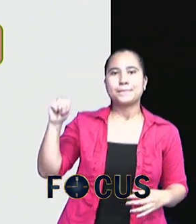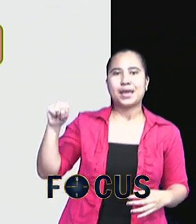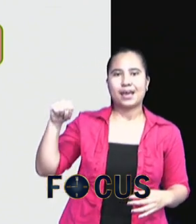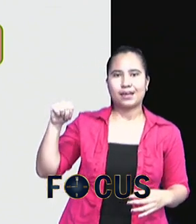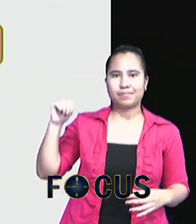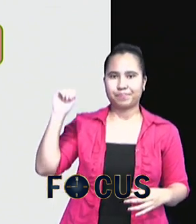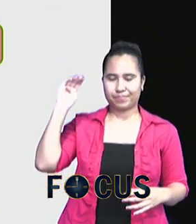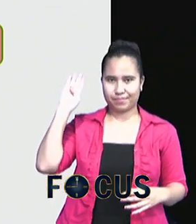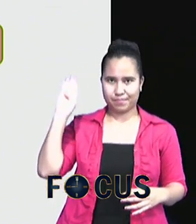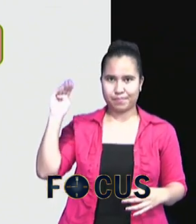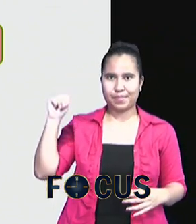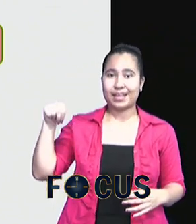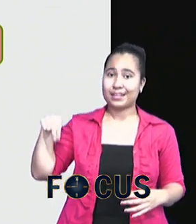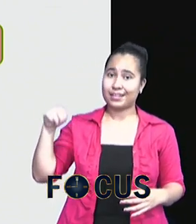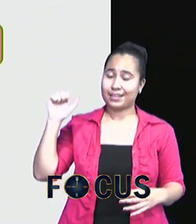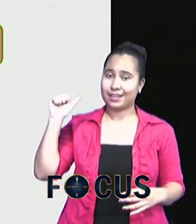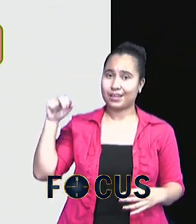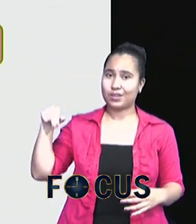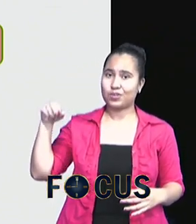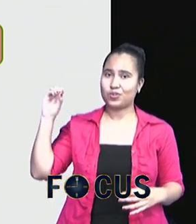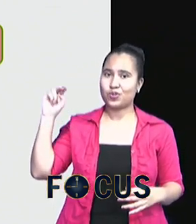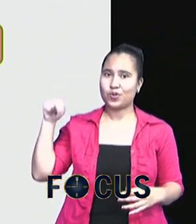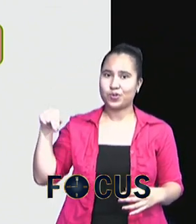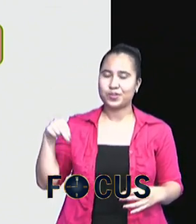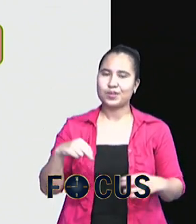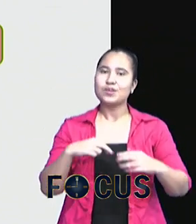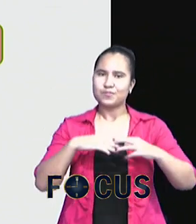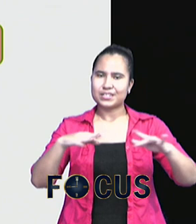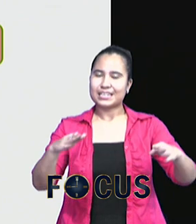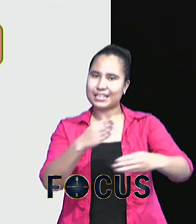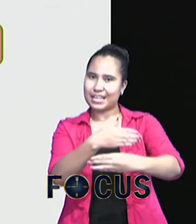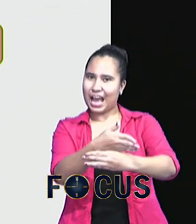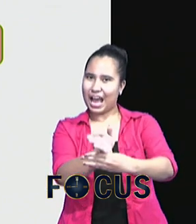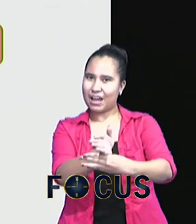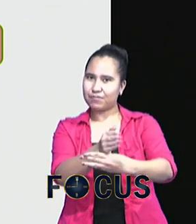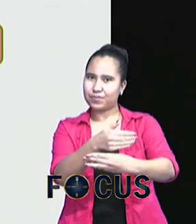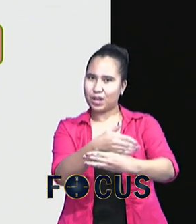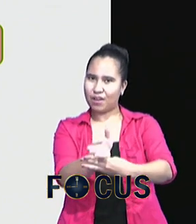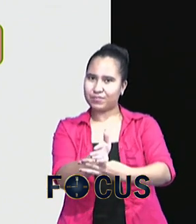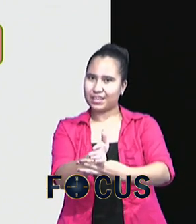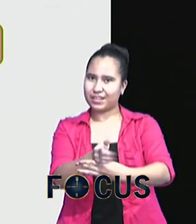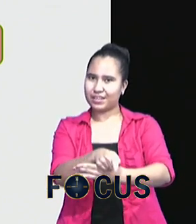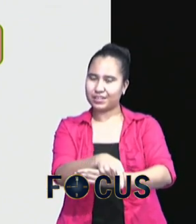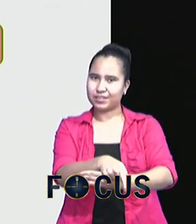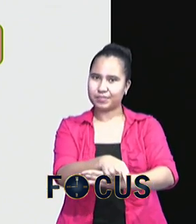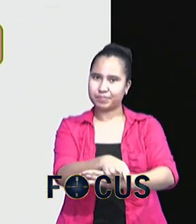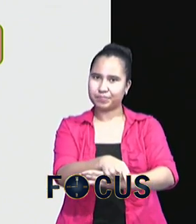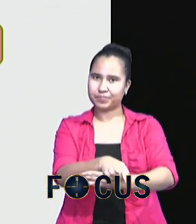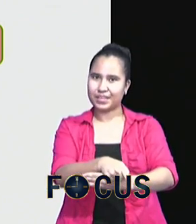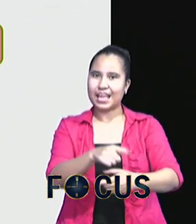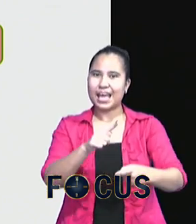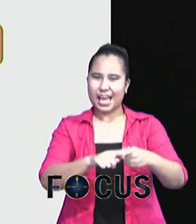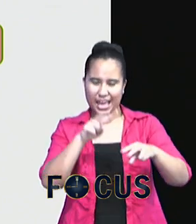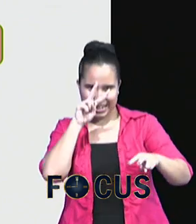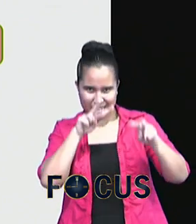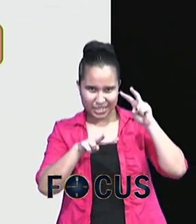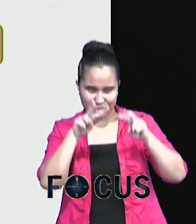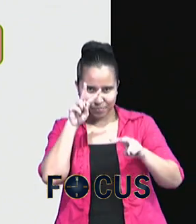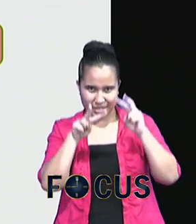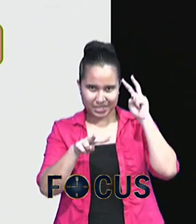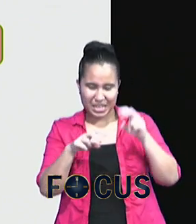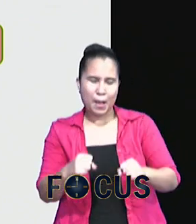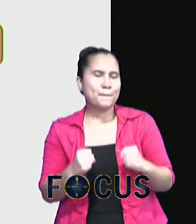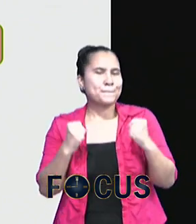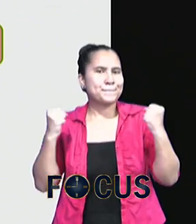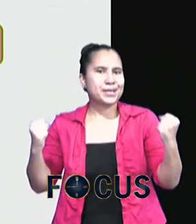waar de verschillende afdelingen, en CO staat voor curriculumontwikkeling en inspectie, die dan